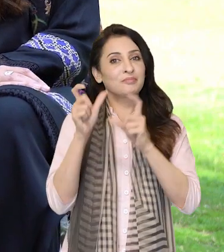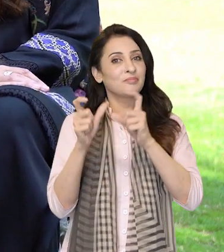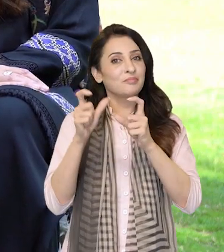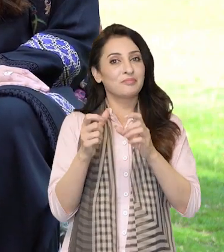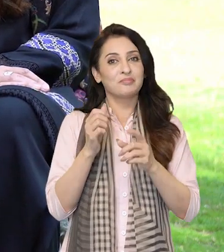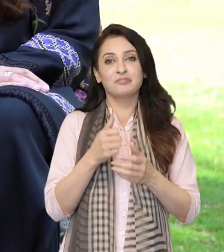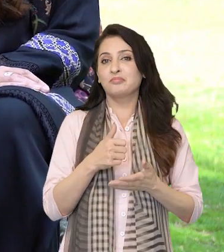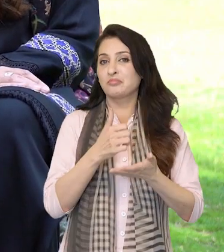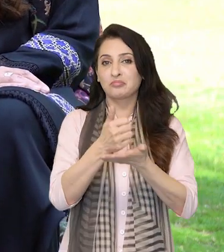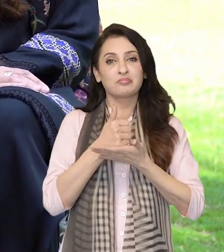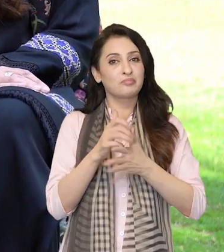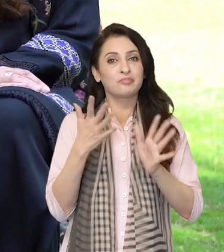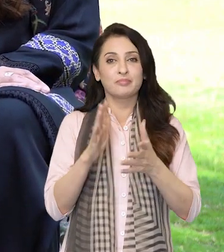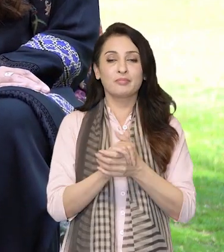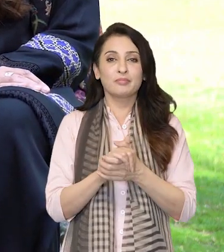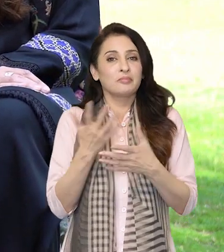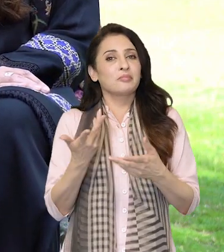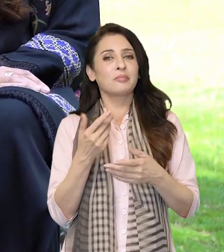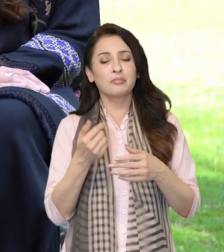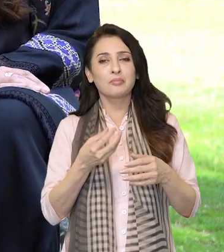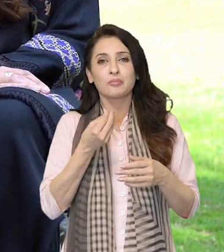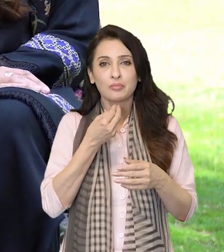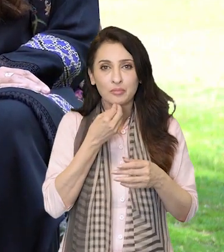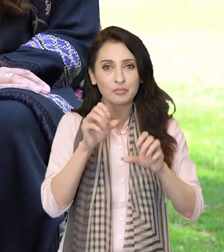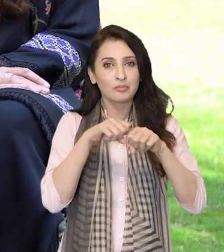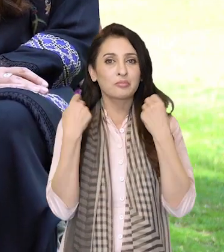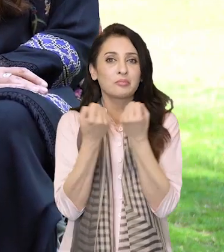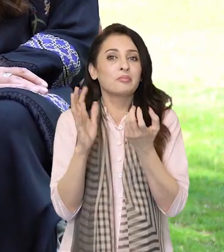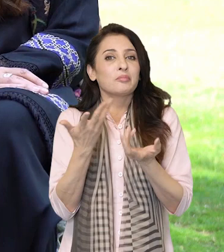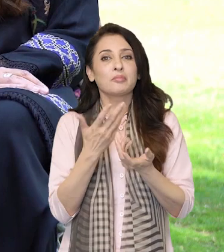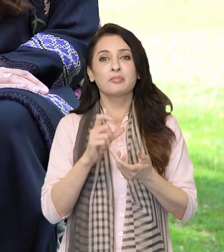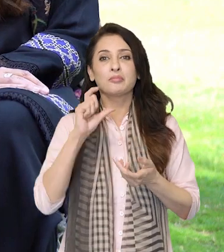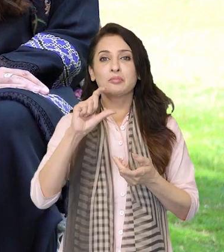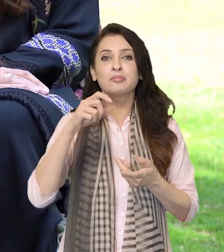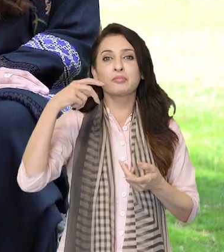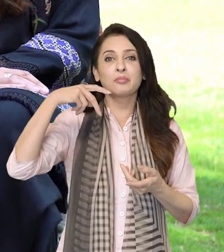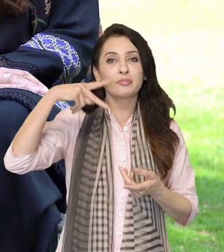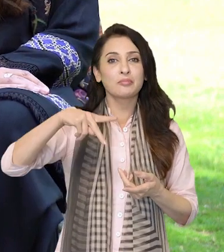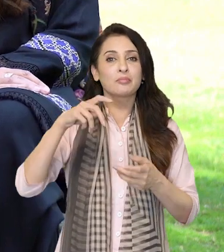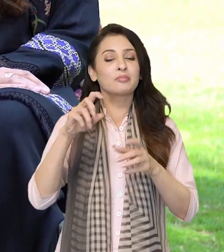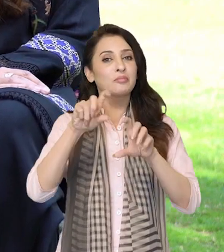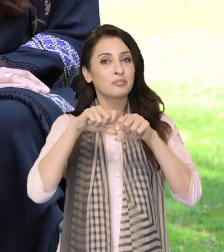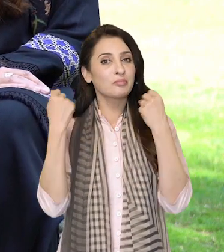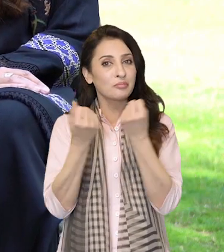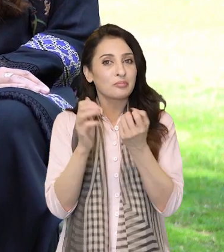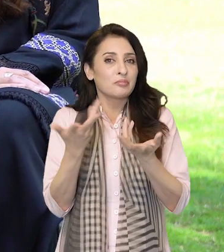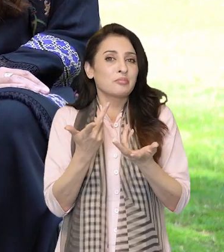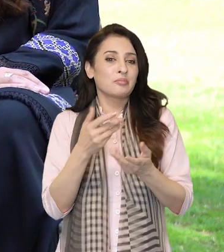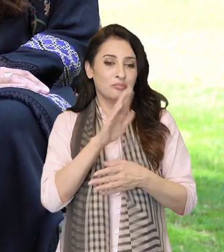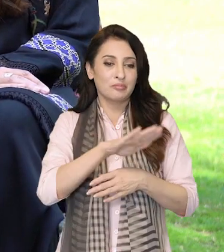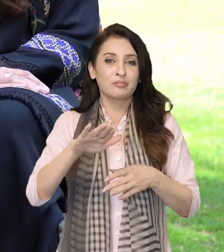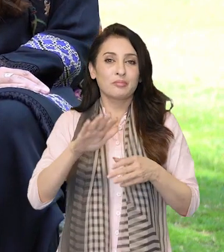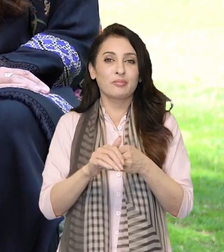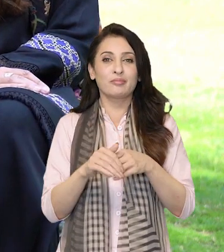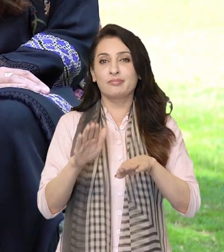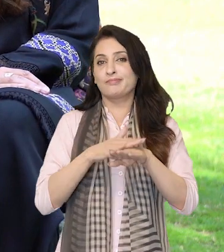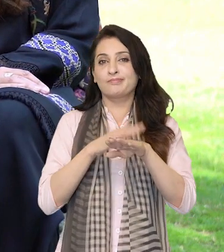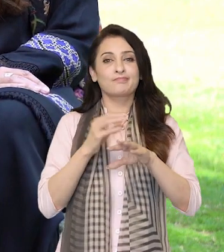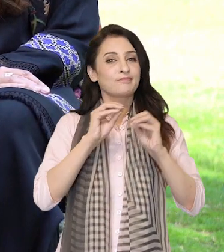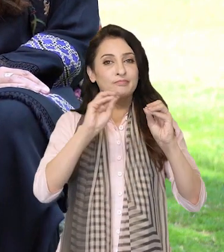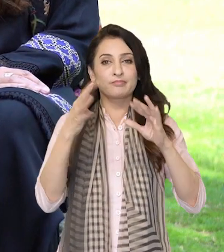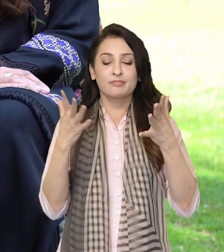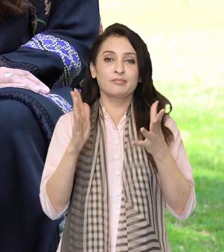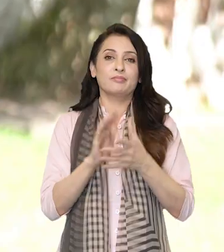थे। बेशक वो ओल्ड पीपल्स होम हो या चाइल्ड प्रोटेक्शन ब्यूरो हो जहाँ पे 500 अबैंडन बच्चे हैं, या बाली के ट्रस्ट के अंदर जो